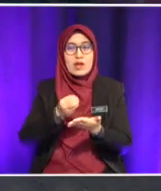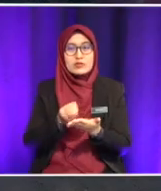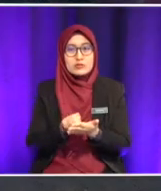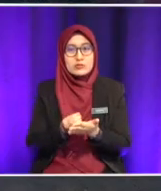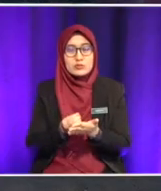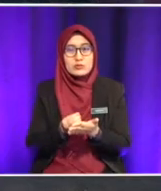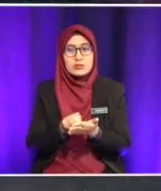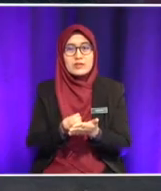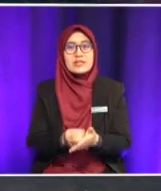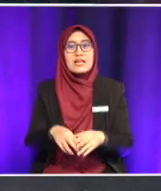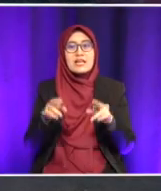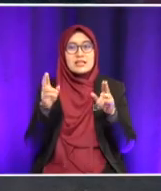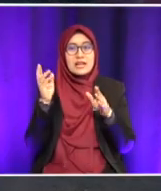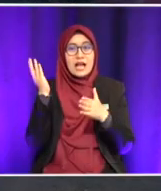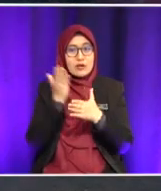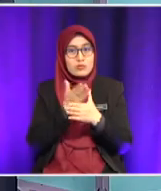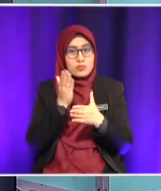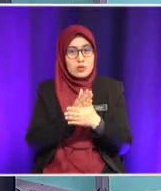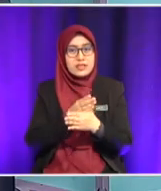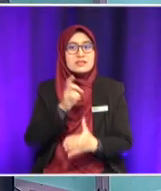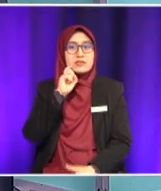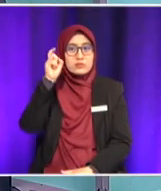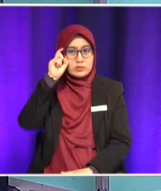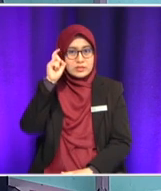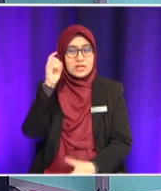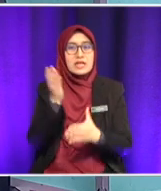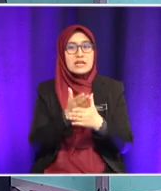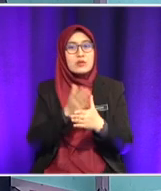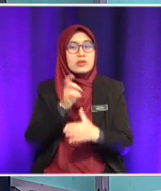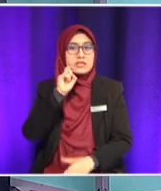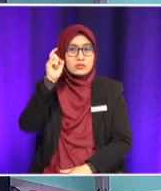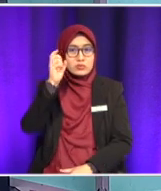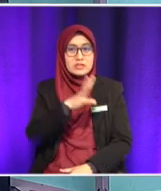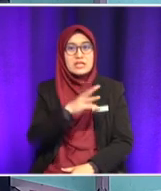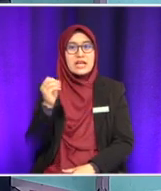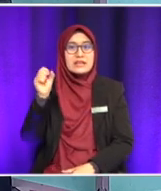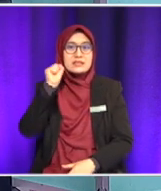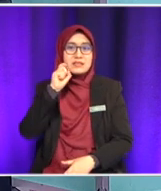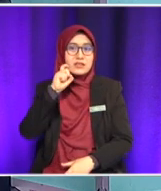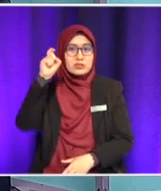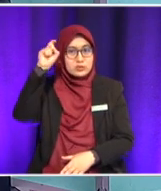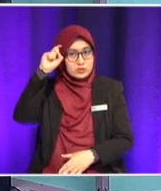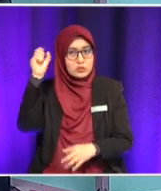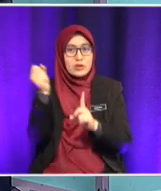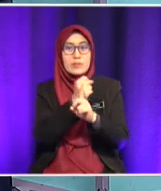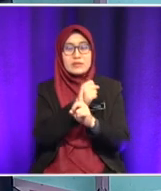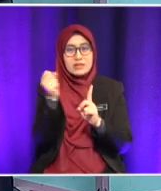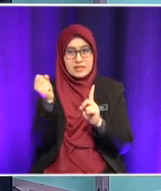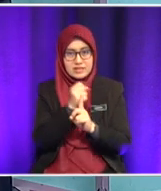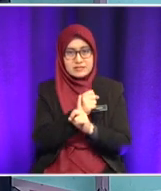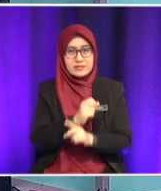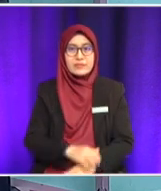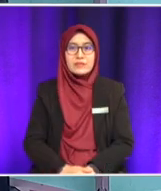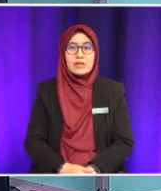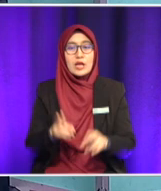melihat kepada gangguan seksual dia sebuah isu yang sangat sejati